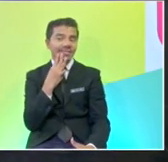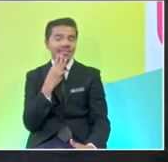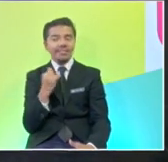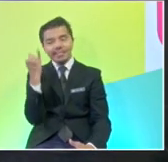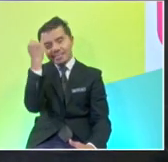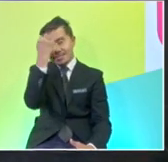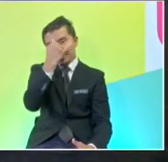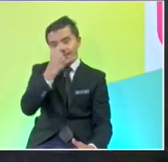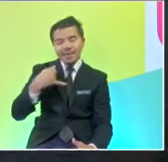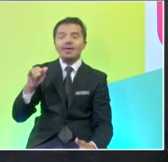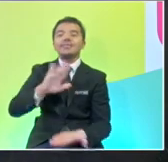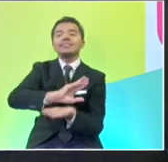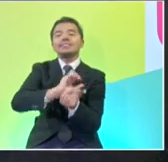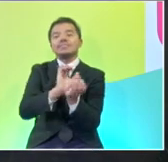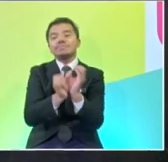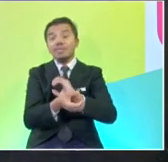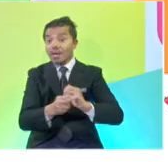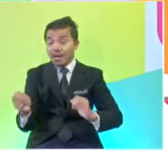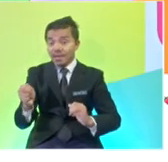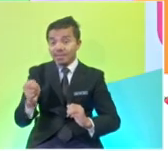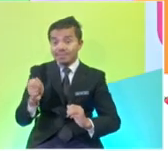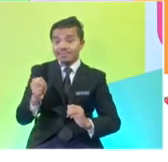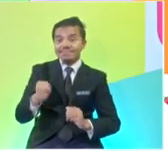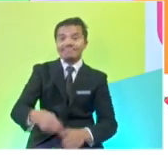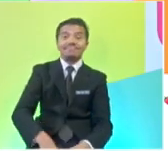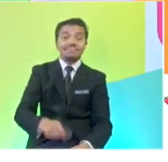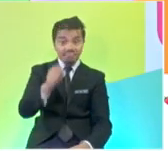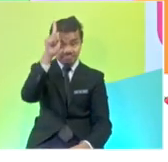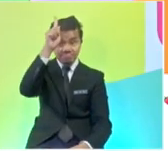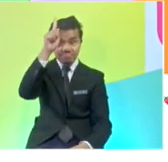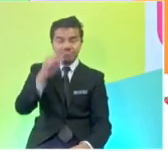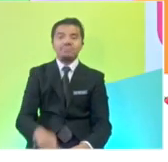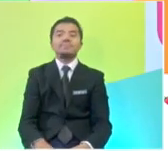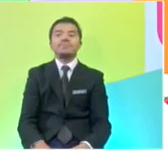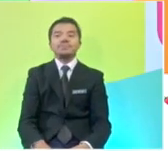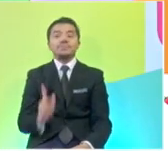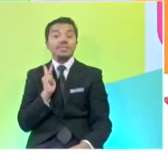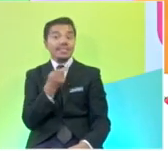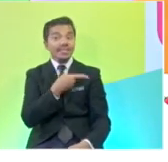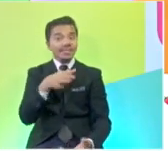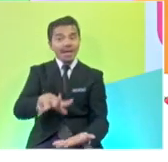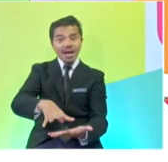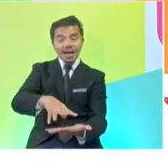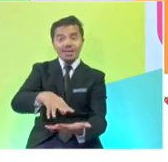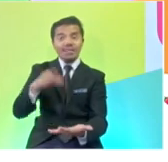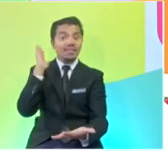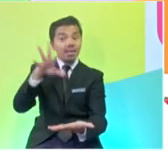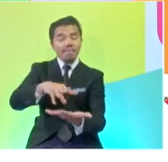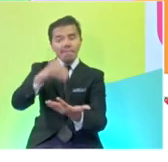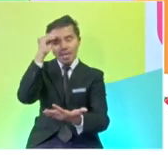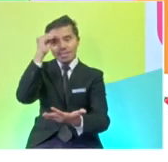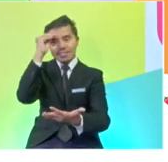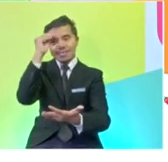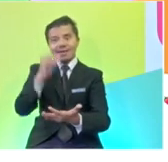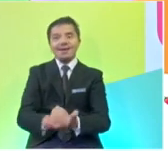warna pelangi oke itu dia topi yang kita akan belajar untuk sains awal hari ini tapi